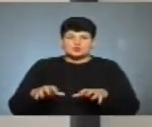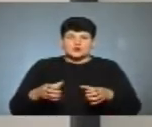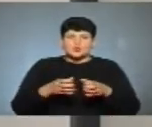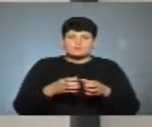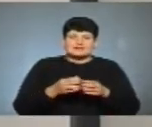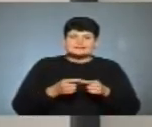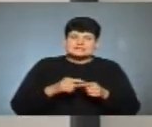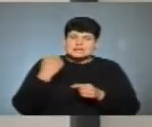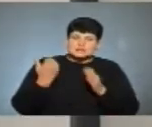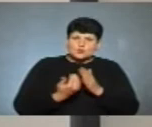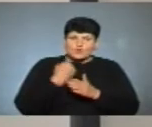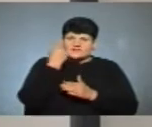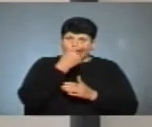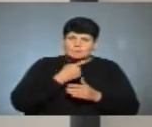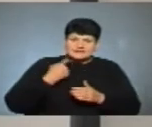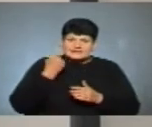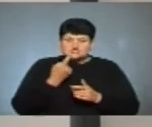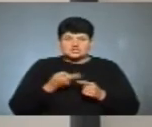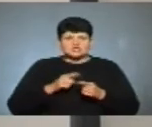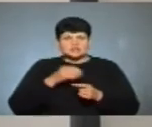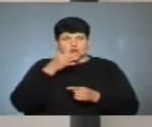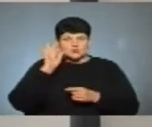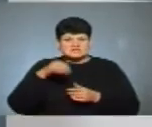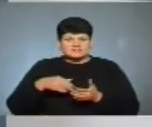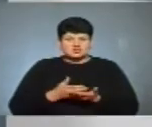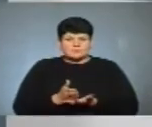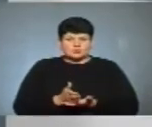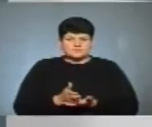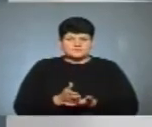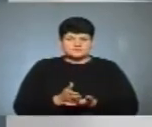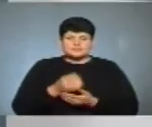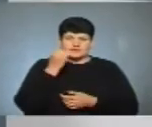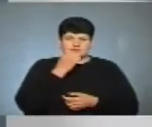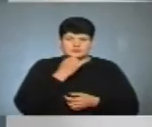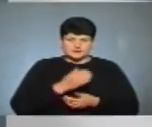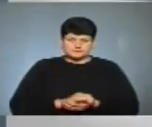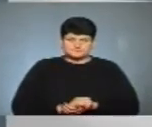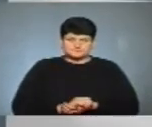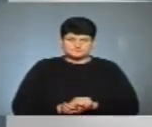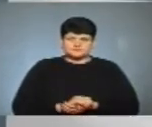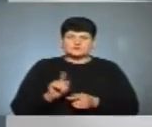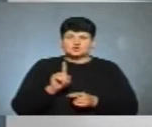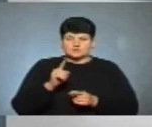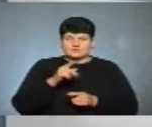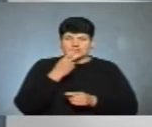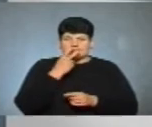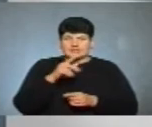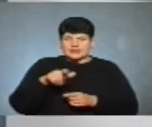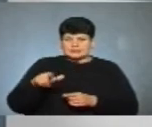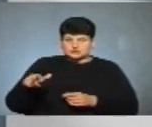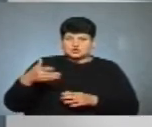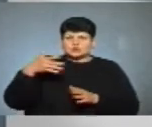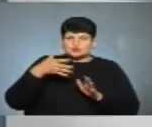це нові обличчя, чи досвідчені політики? Дякую. Щоб глядачі розуміли, що в